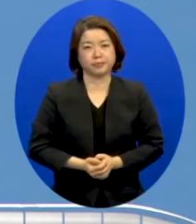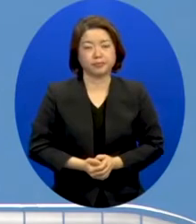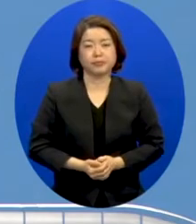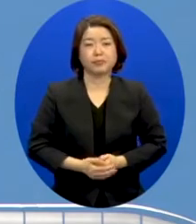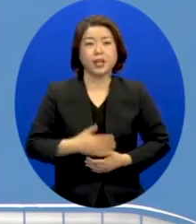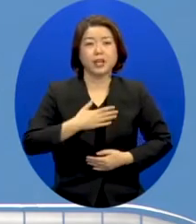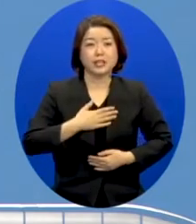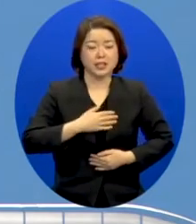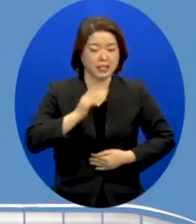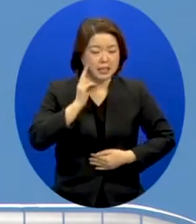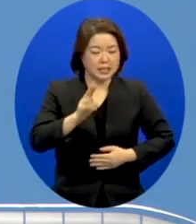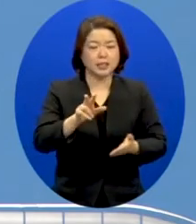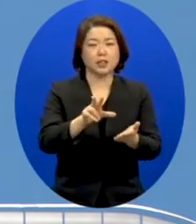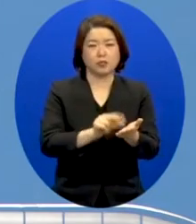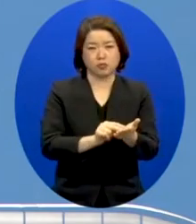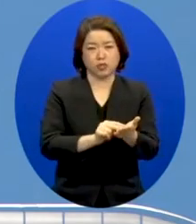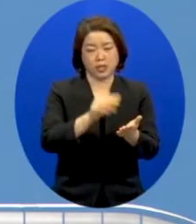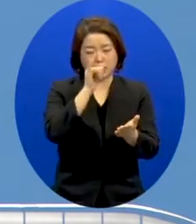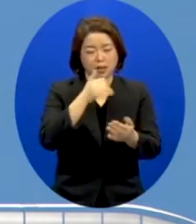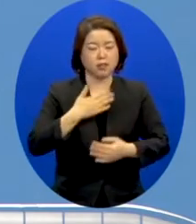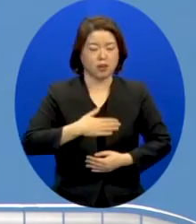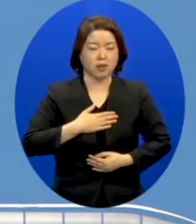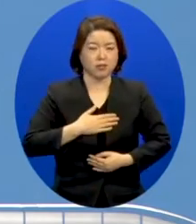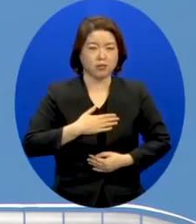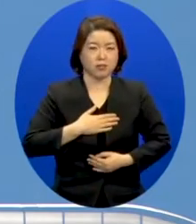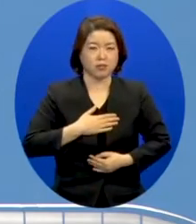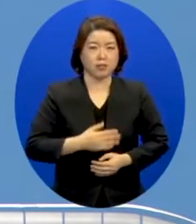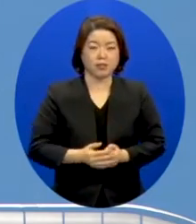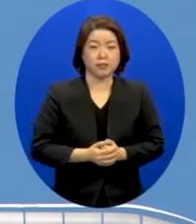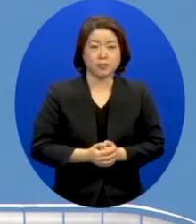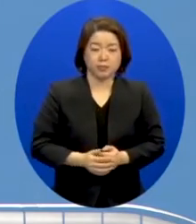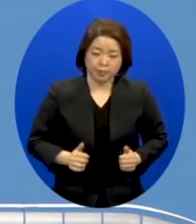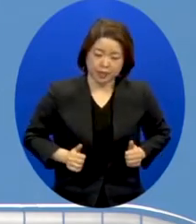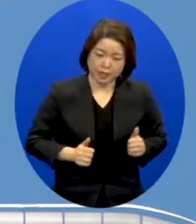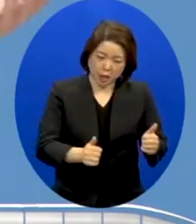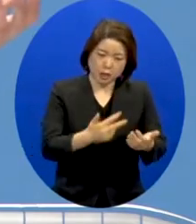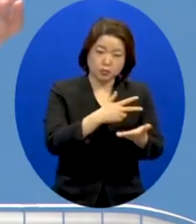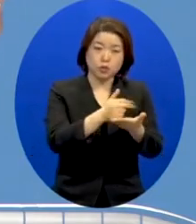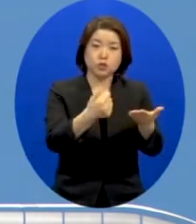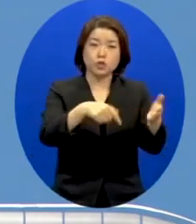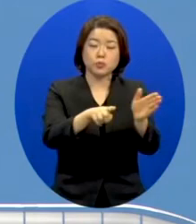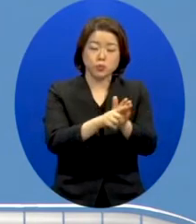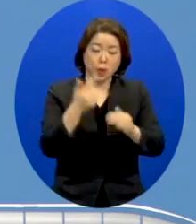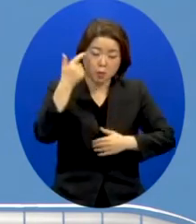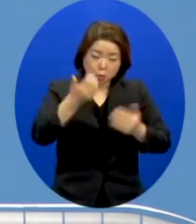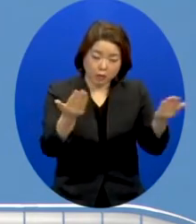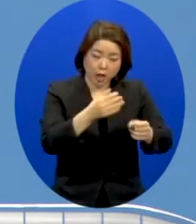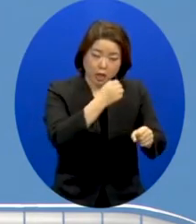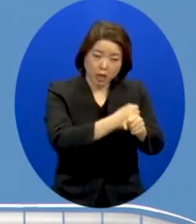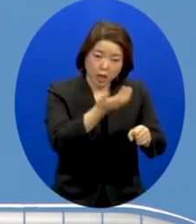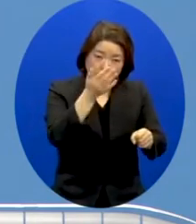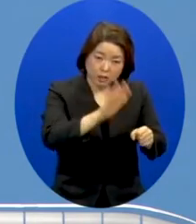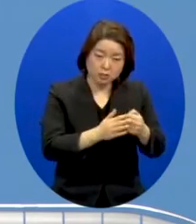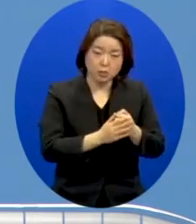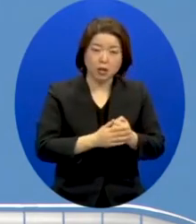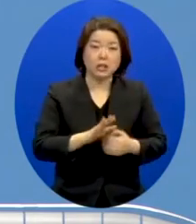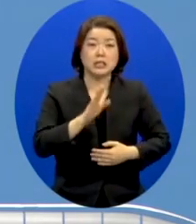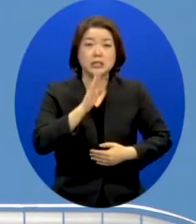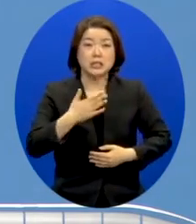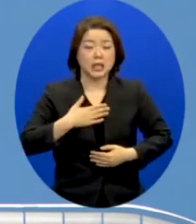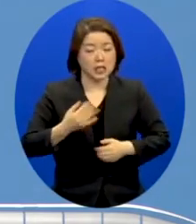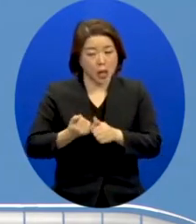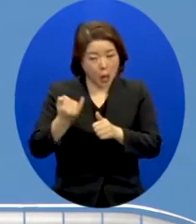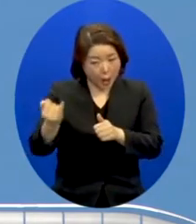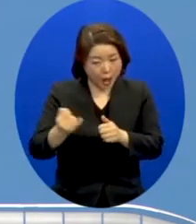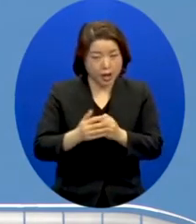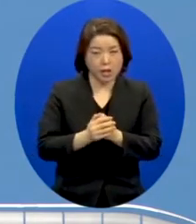제 개신교가 문제가 있음을 알았어요 열심히 주님을 위해서 목회는 하지만 정작 제 안에 주님을